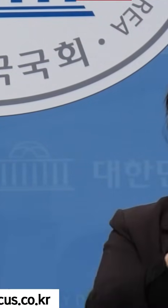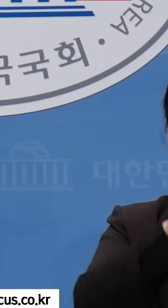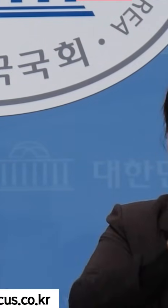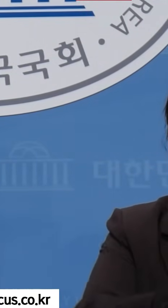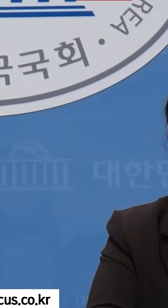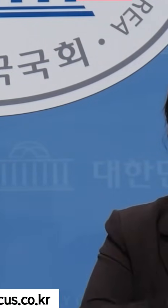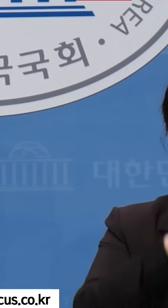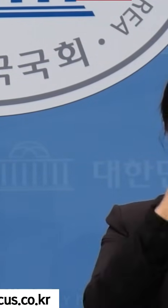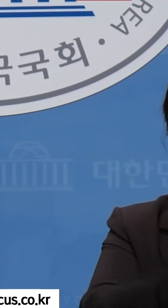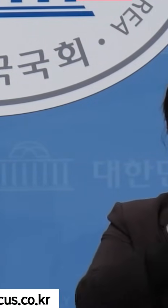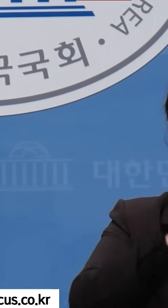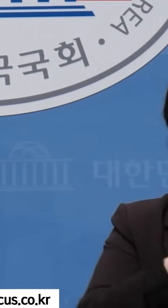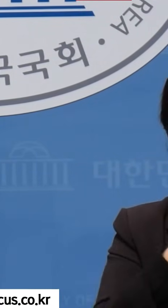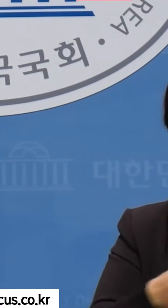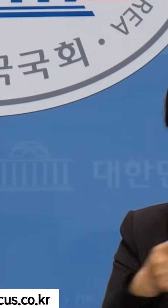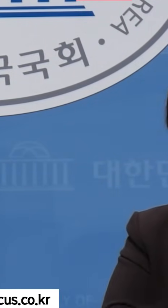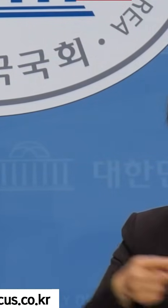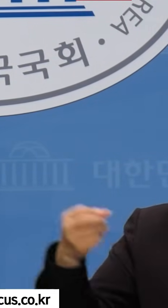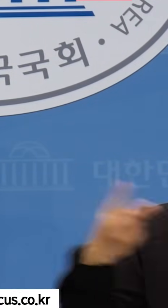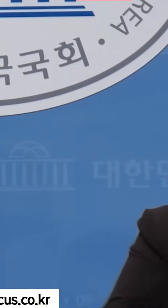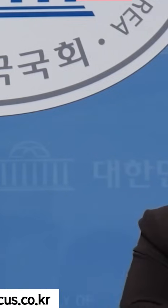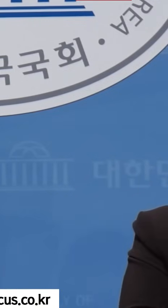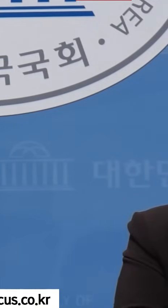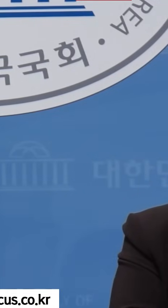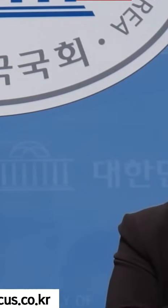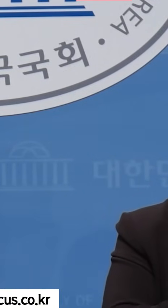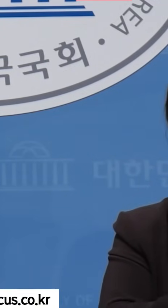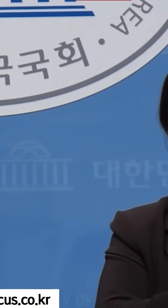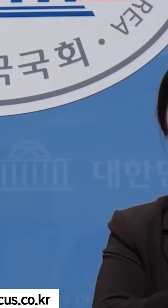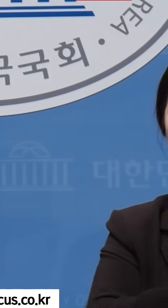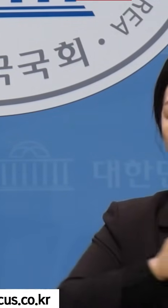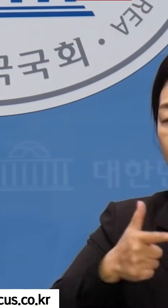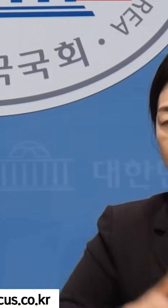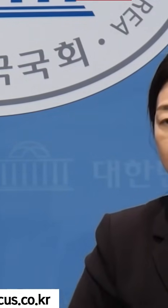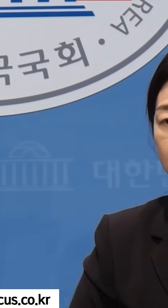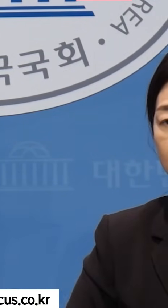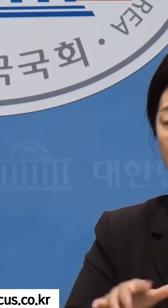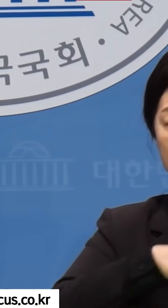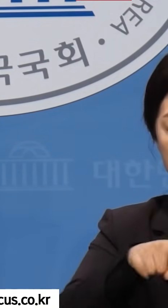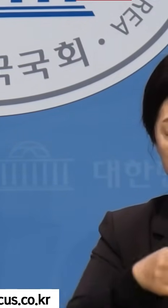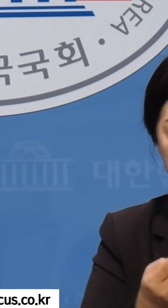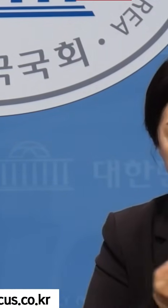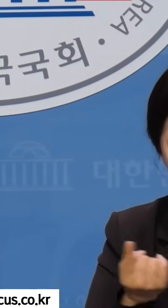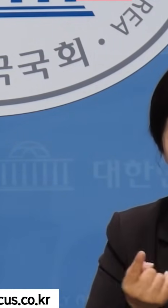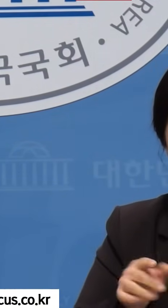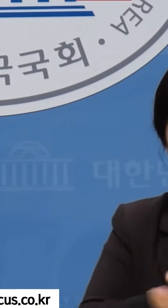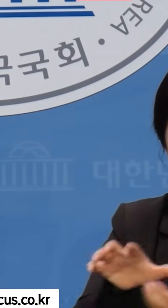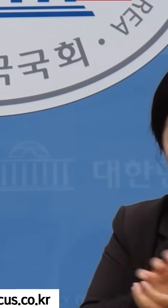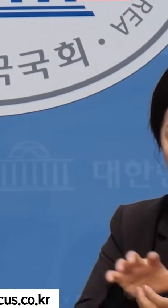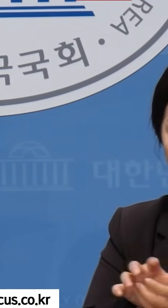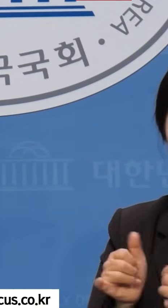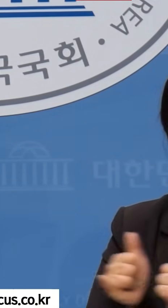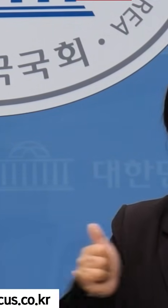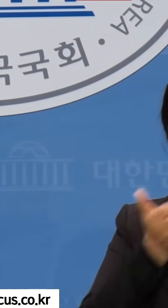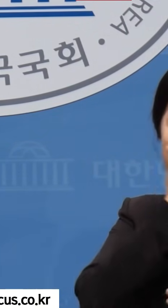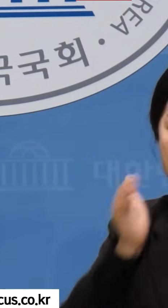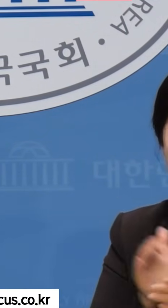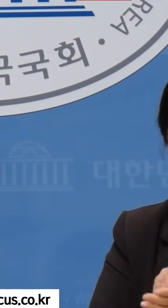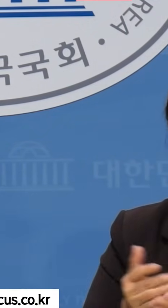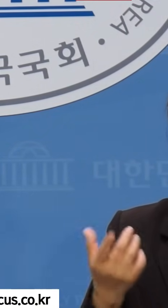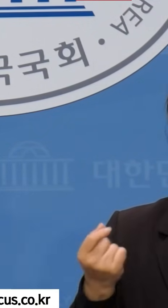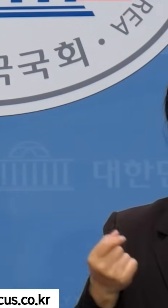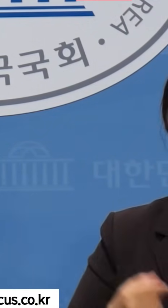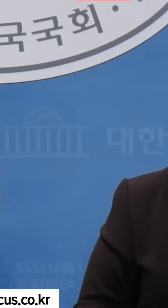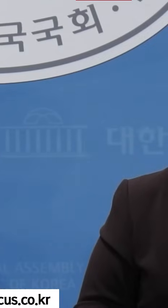대해서 사법적인 평가를 다시 하려고 한다는 것이 국정농단 세력들과 야합을 한 것이다. 저는 이렇게 평가하고